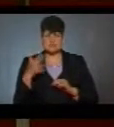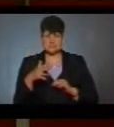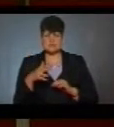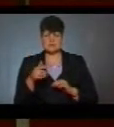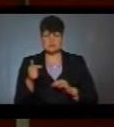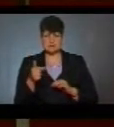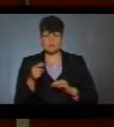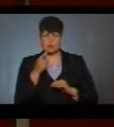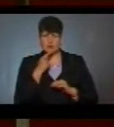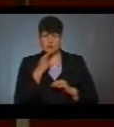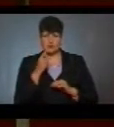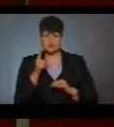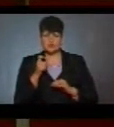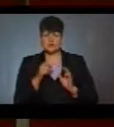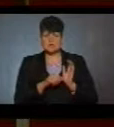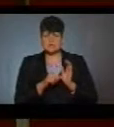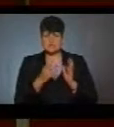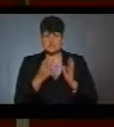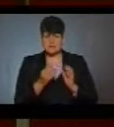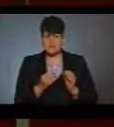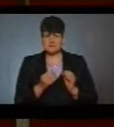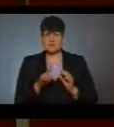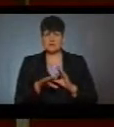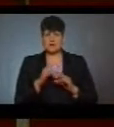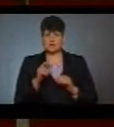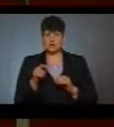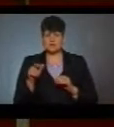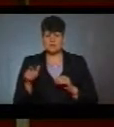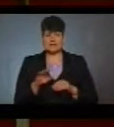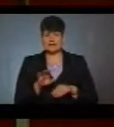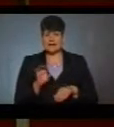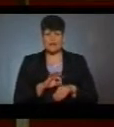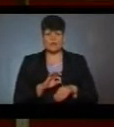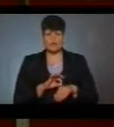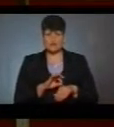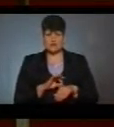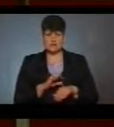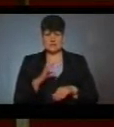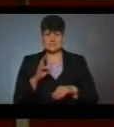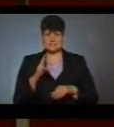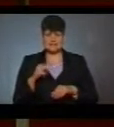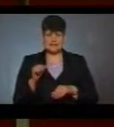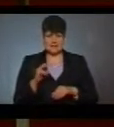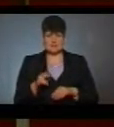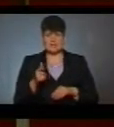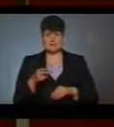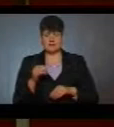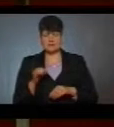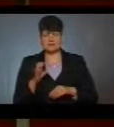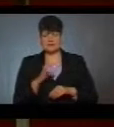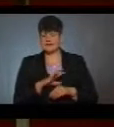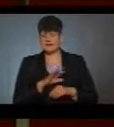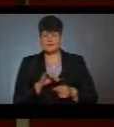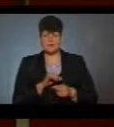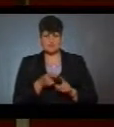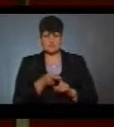мл, що 60 днів. Для донорства обирають людей, які не хворіють ВІЛ-СНІДом, онкологією, гепатитами Б і С, не є